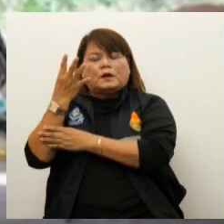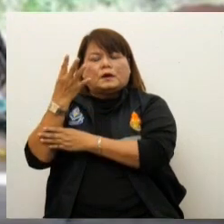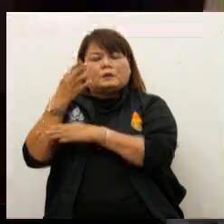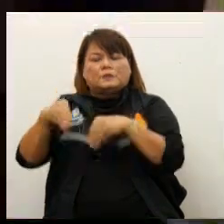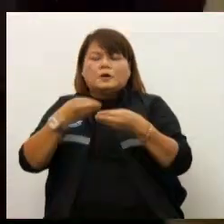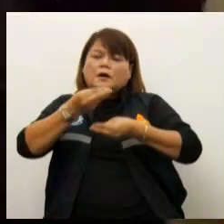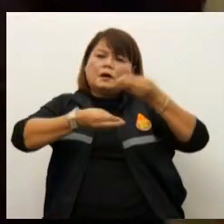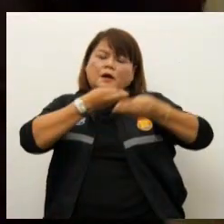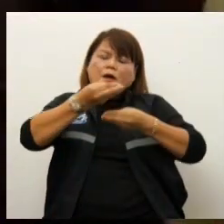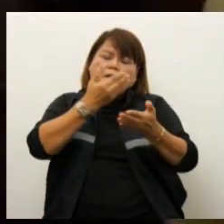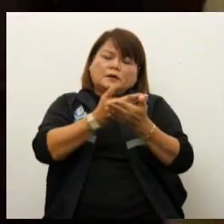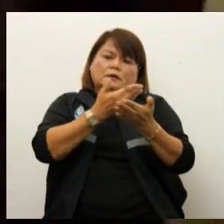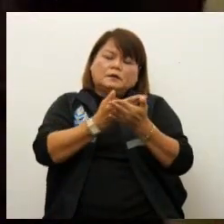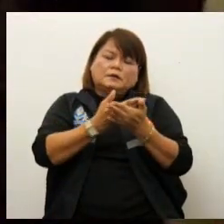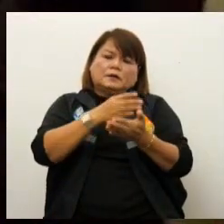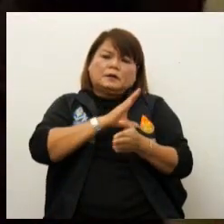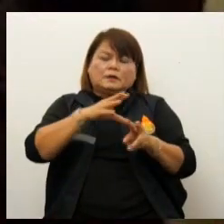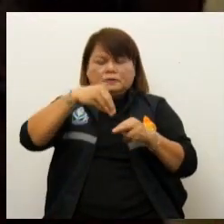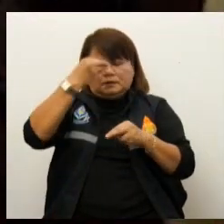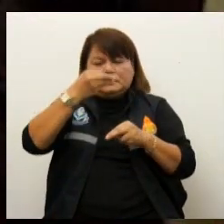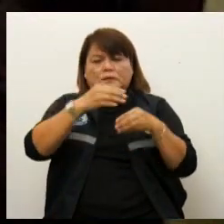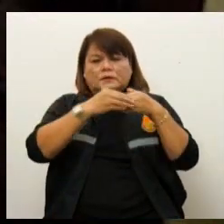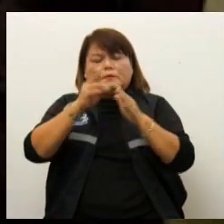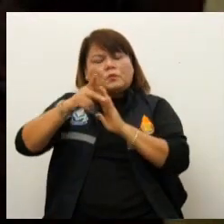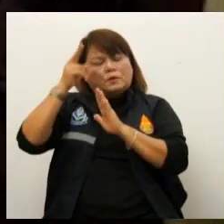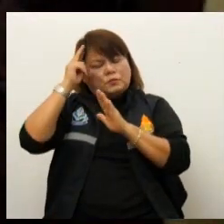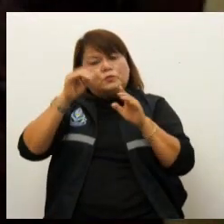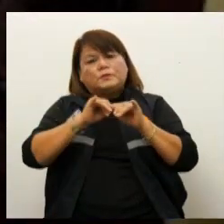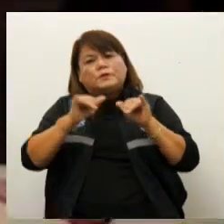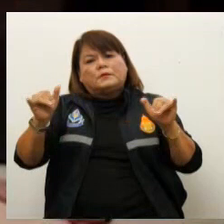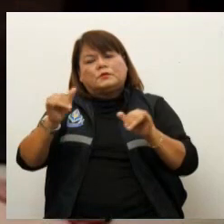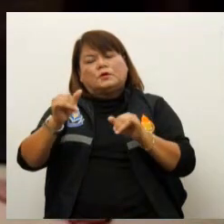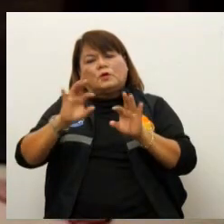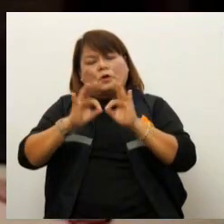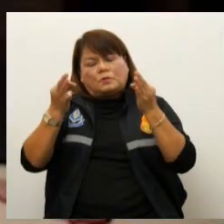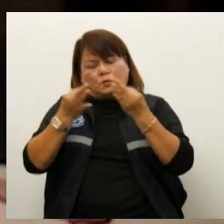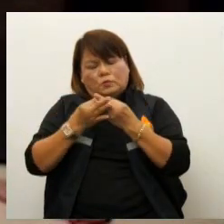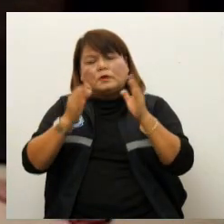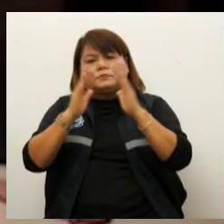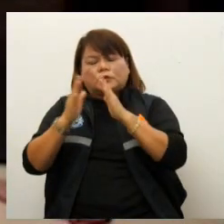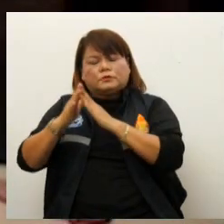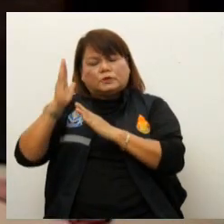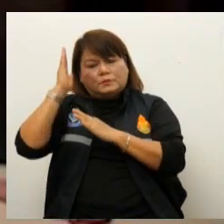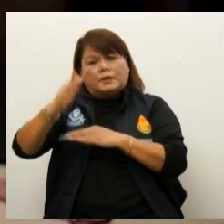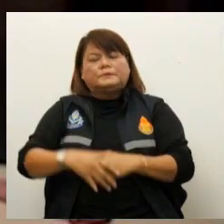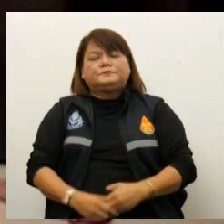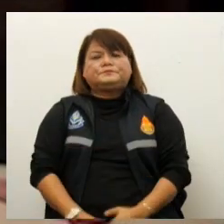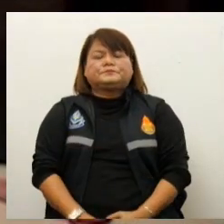หน่ายสร้างรายได้และนักเรียนได้นำความรู้ไปขยายผลต่อครอบครัวชุมชนต่อไป